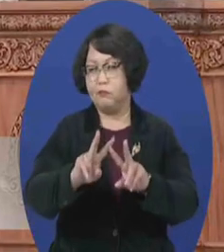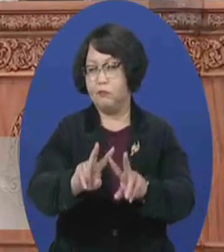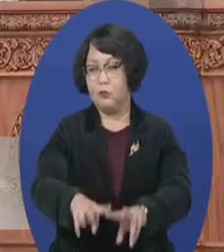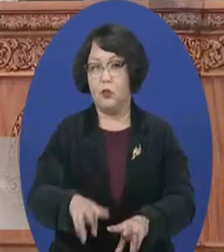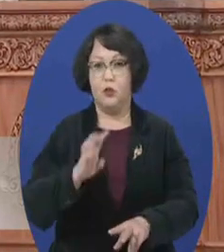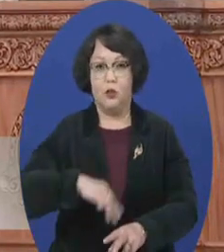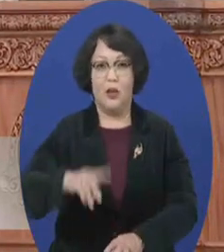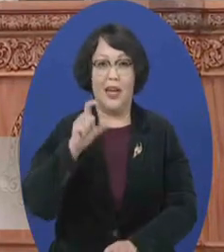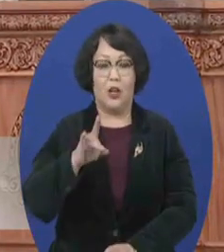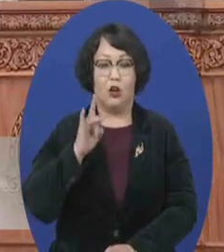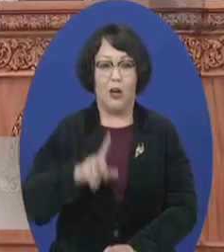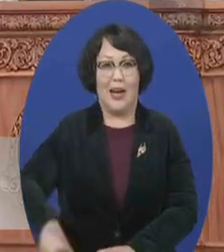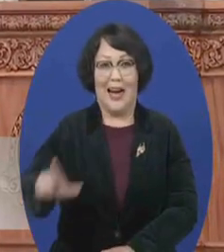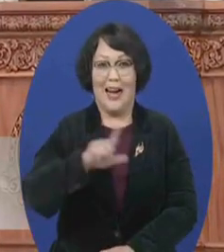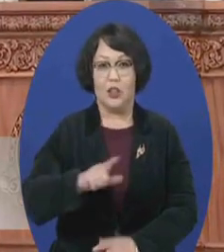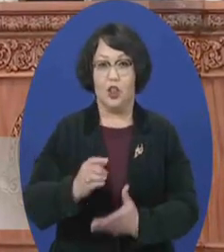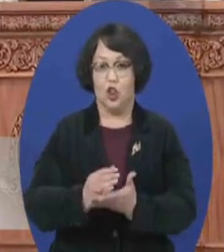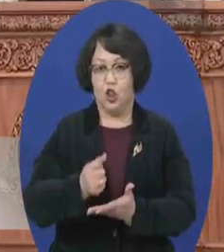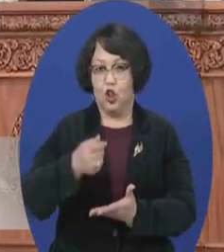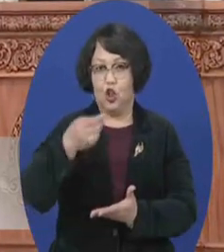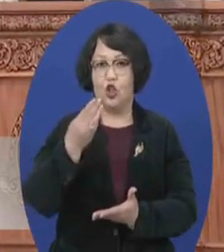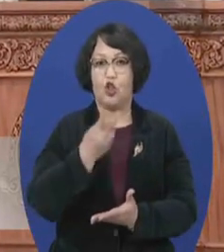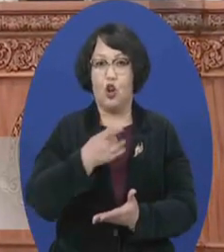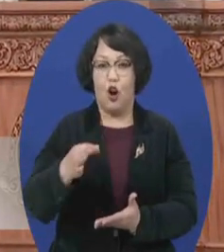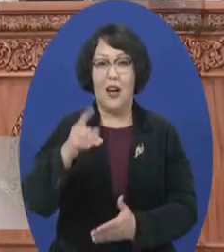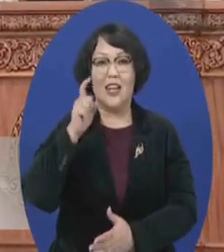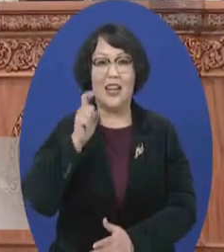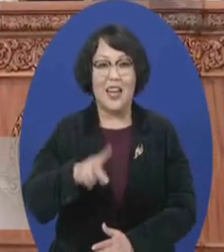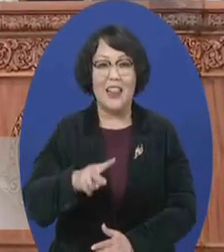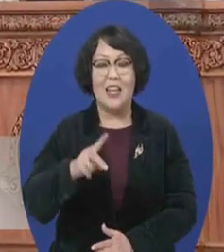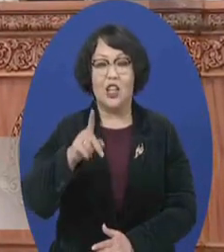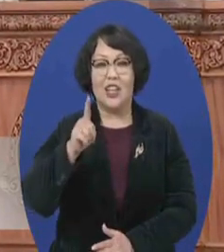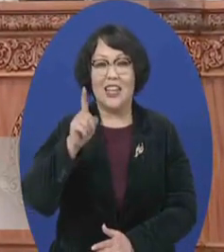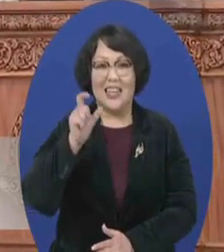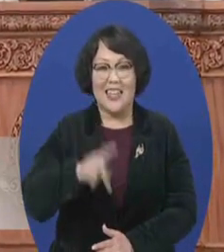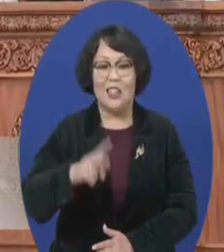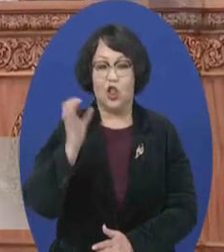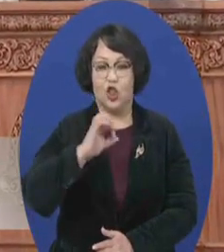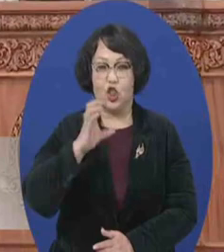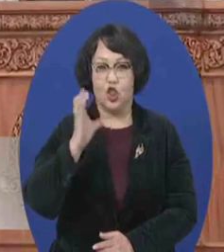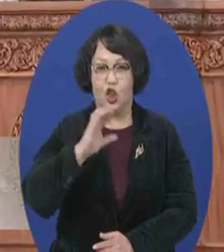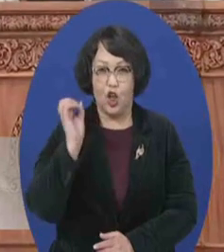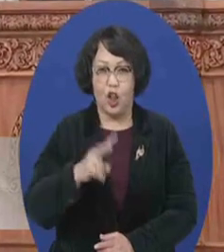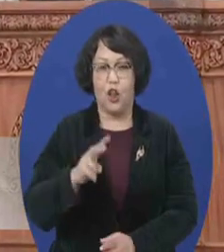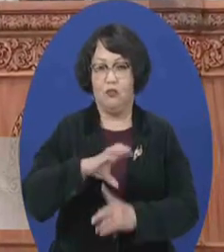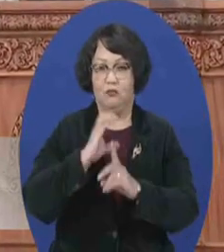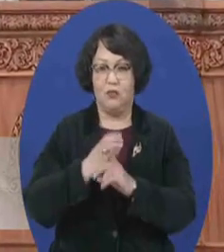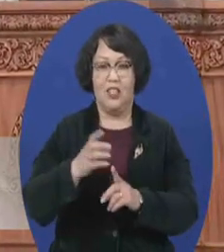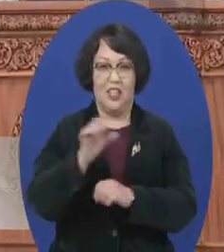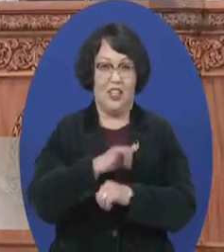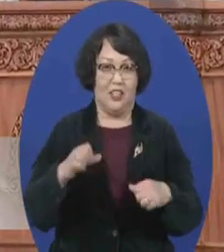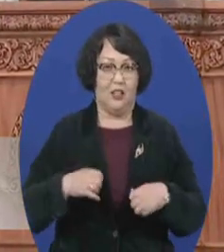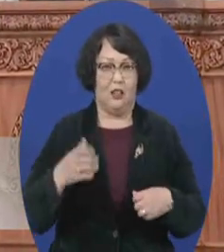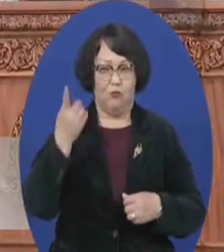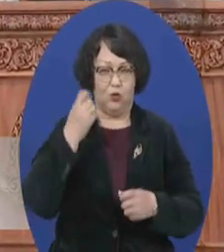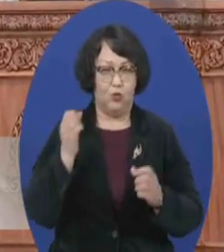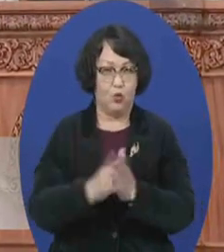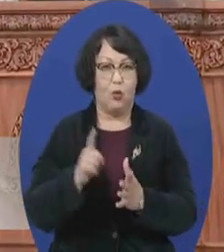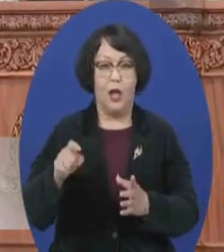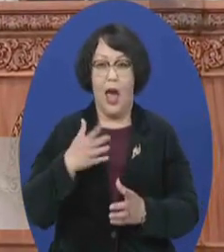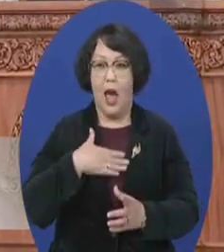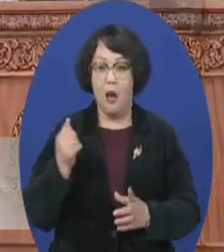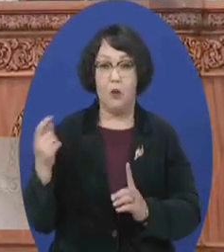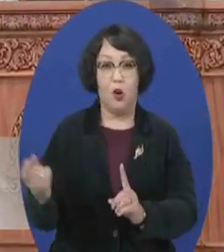эх орон, газар шороо, хэл соёл, ард түмэн билээ. Энэхүү үнэт зүйлсийн амин